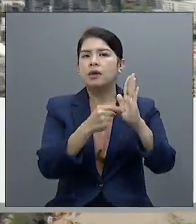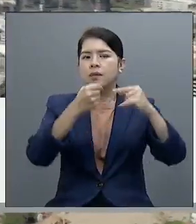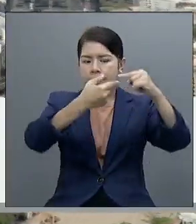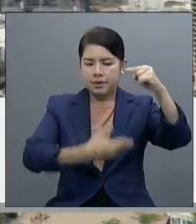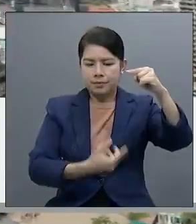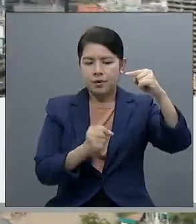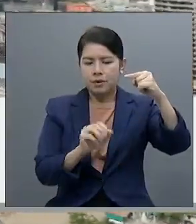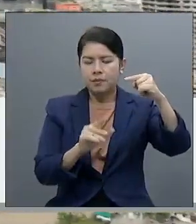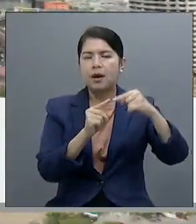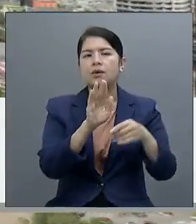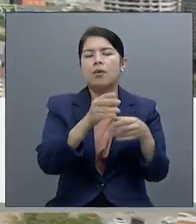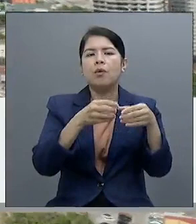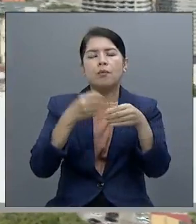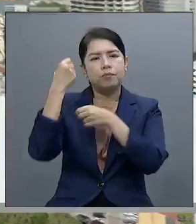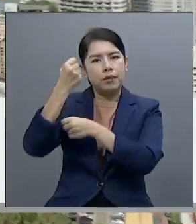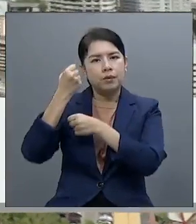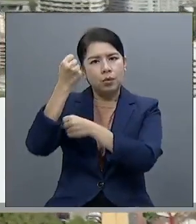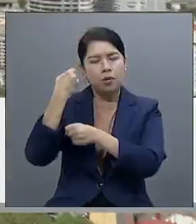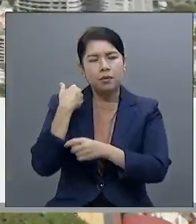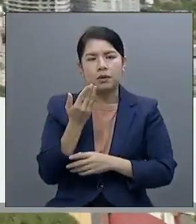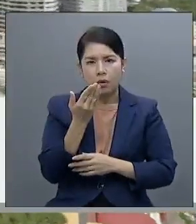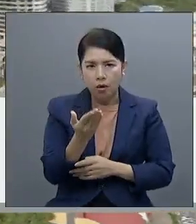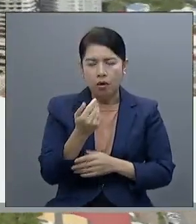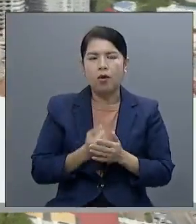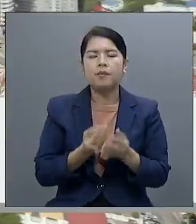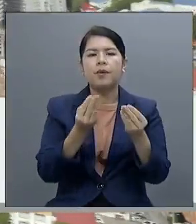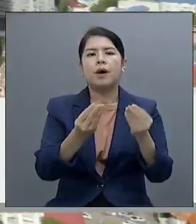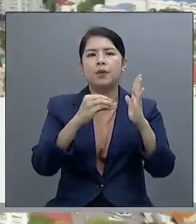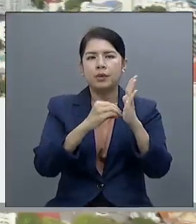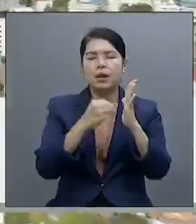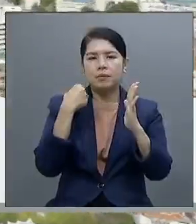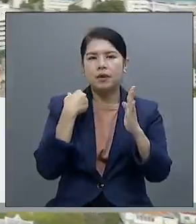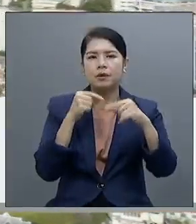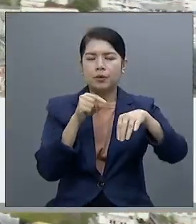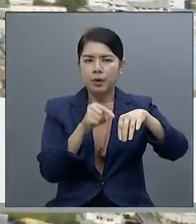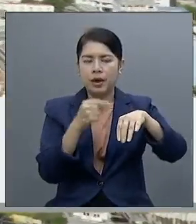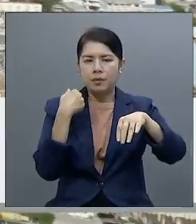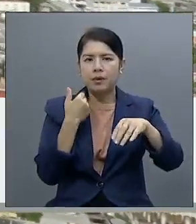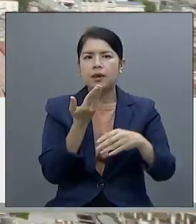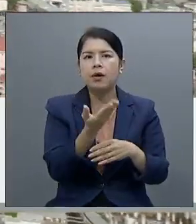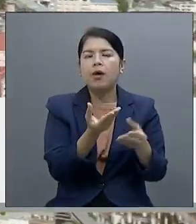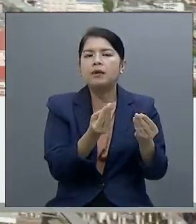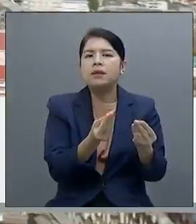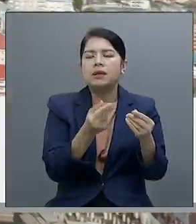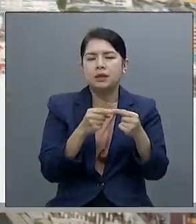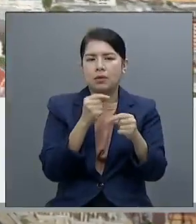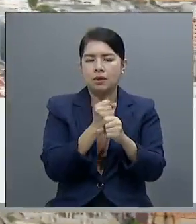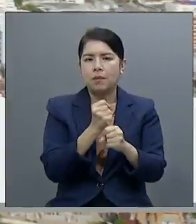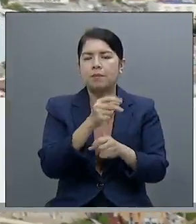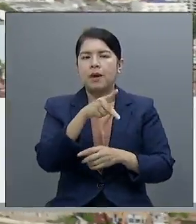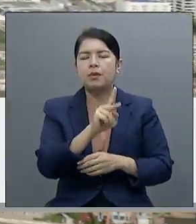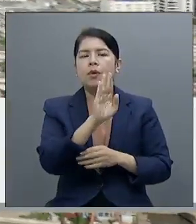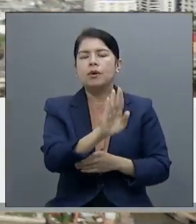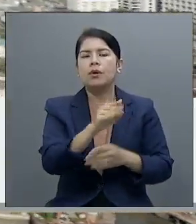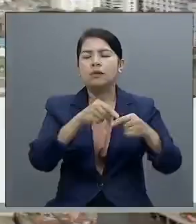ข้อนะคะก็เช่นการเรียกร้องให้กรุงเทพมหานครเป็นหน่วยงานในการขอใช้ที่ดินสาธารณะและที่ดินของหน่วยงานกรุงเทพมหาน